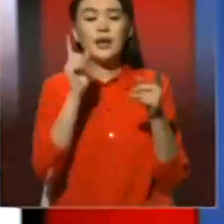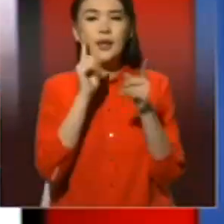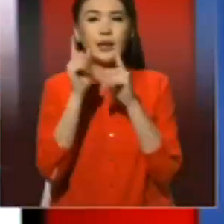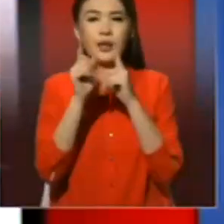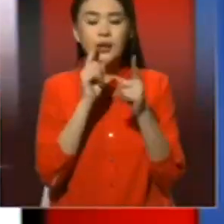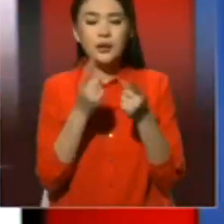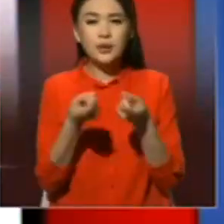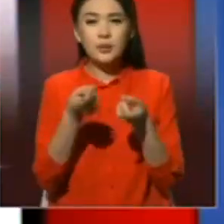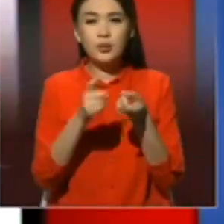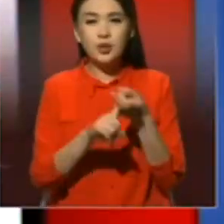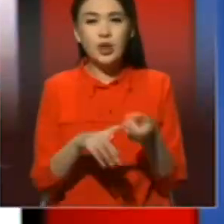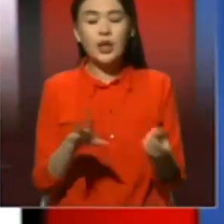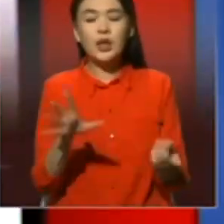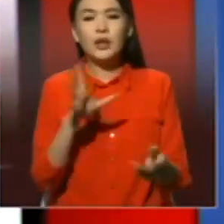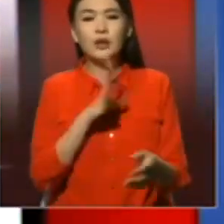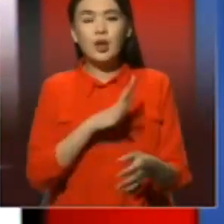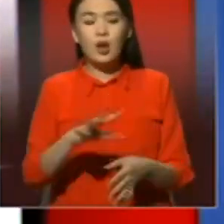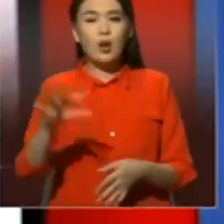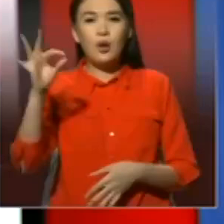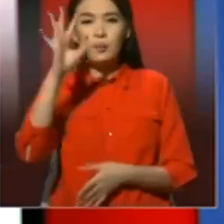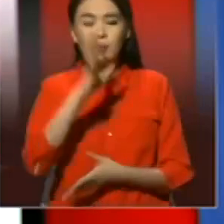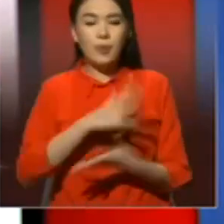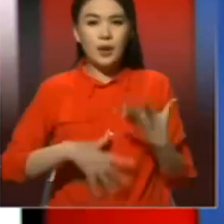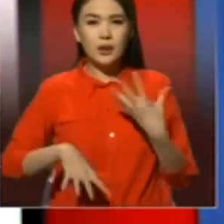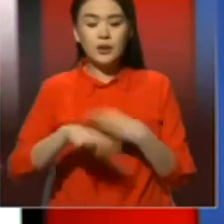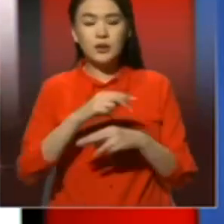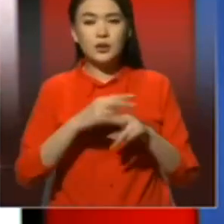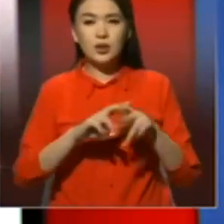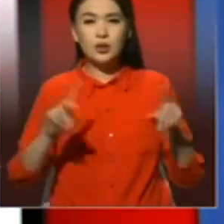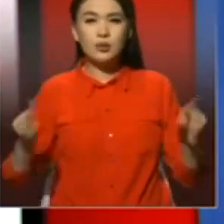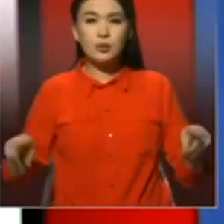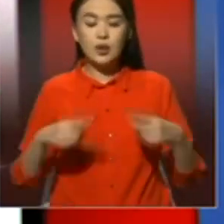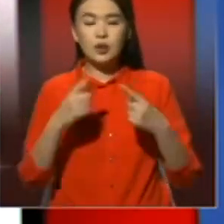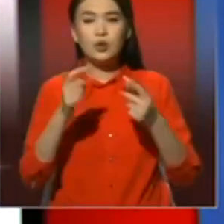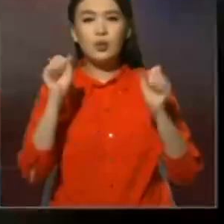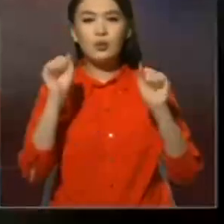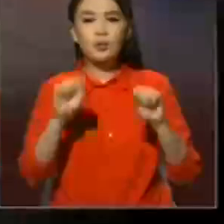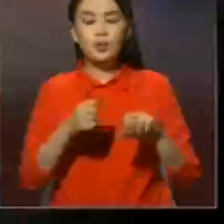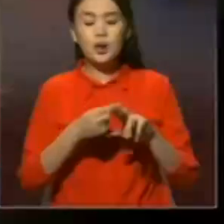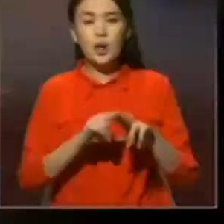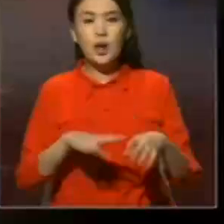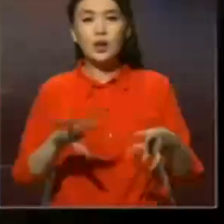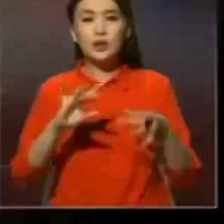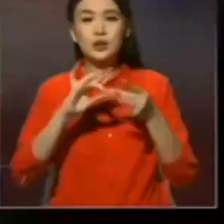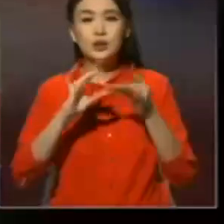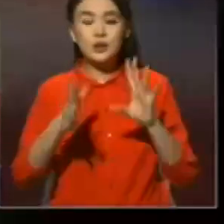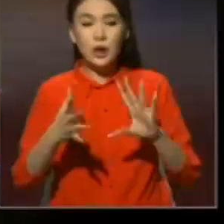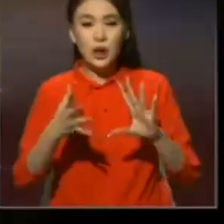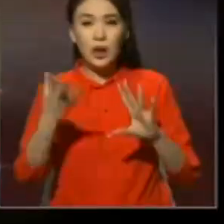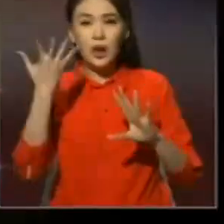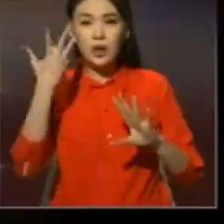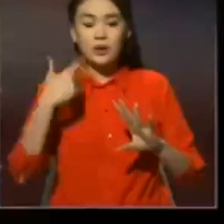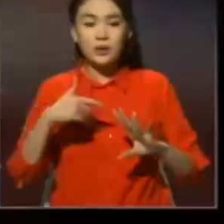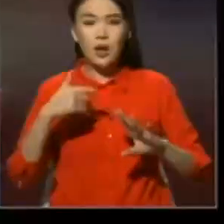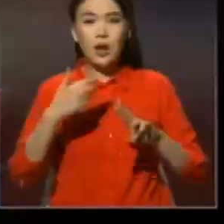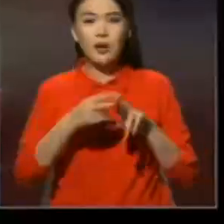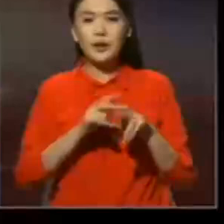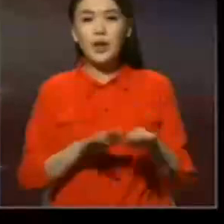бойынша арнайы бір жиналыс өткізіп, соның барлығын ұйымдастыруға мүмкіндік алады. Ал енді әлеуметтік желіге келетін болсақ, бұл